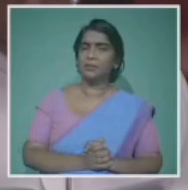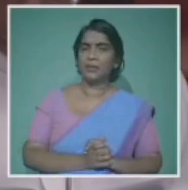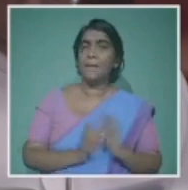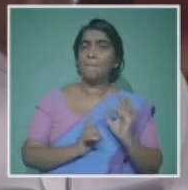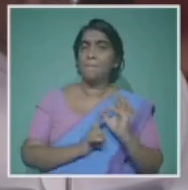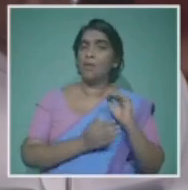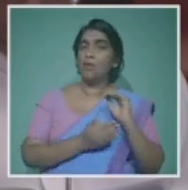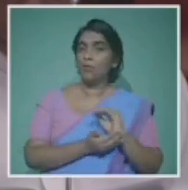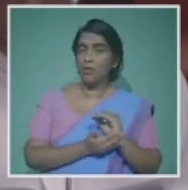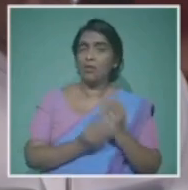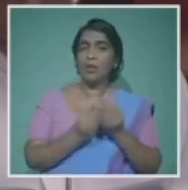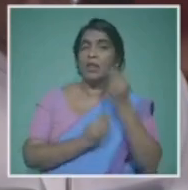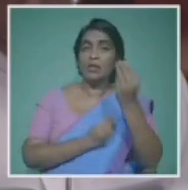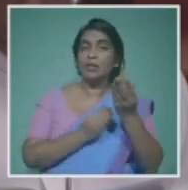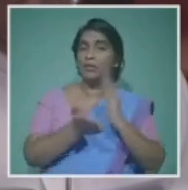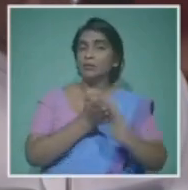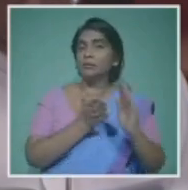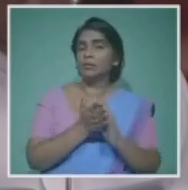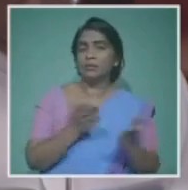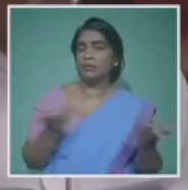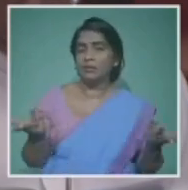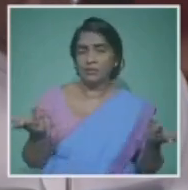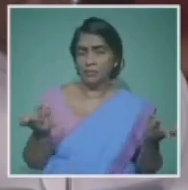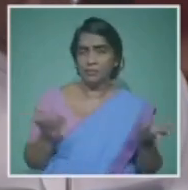Paut gali ke anse ini monuat dila tidak sah.